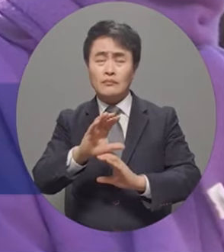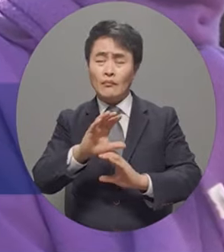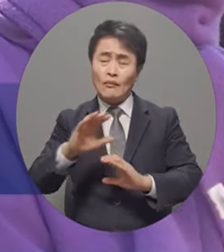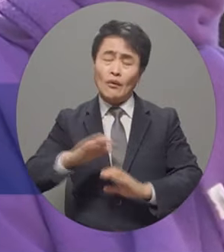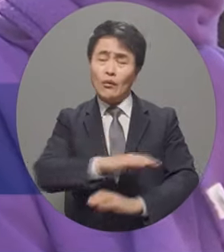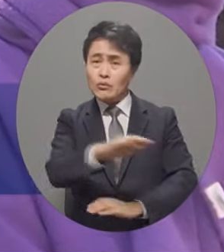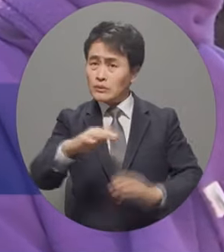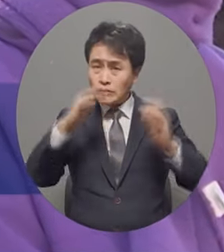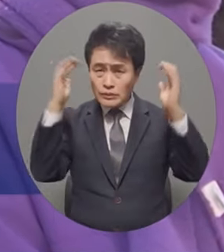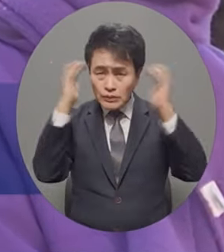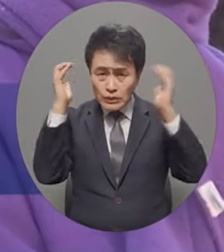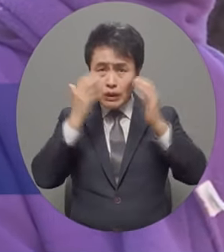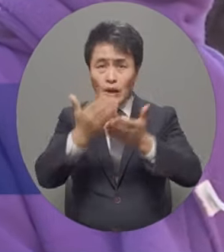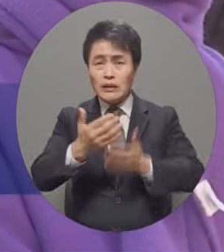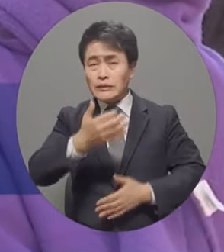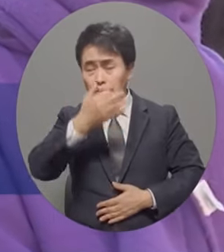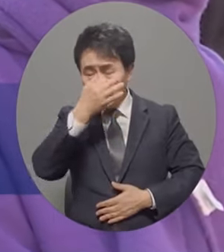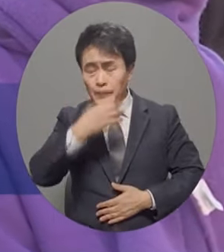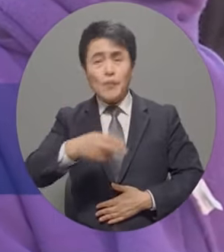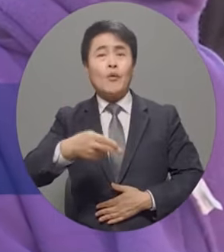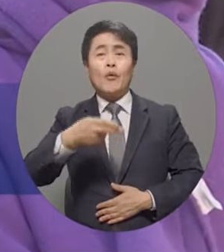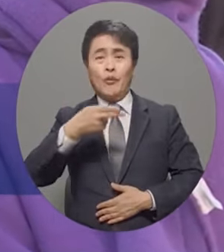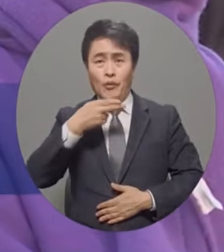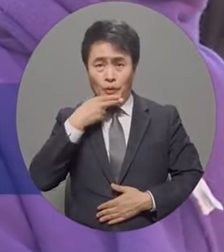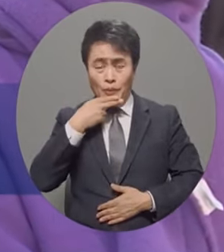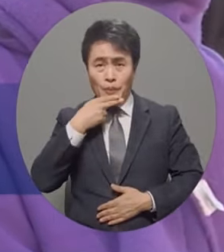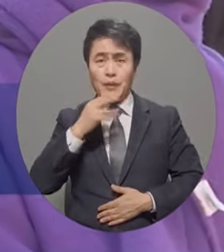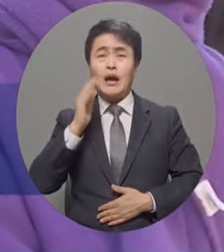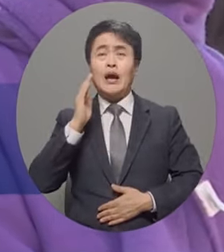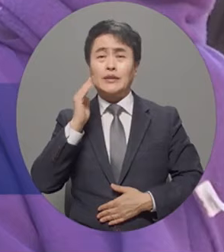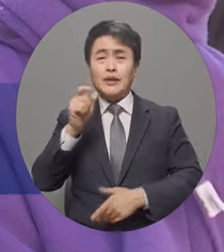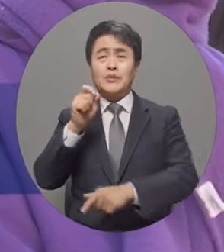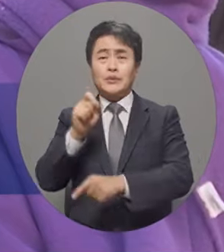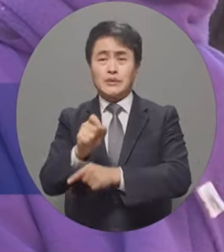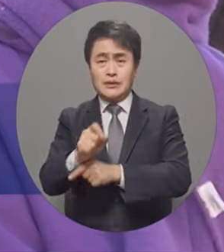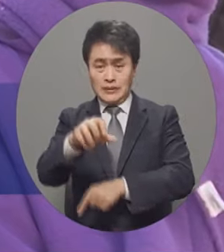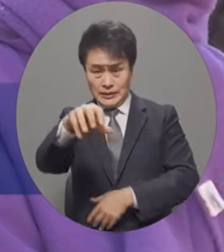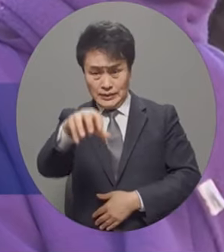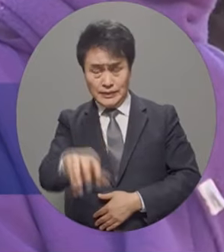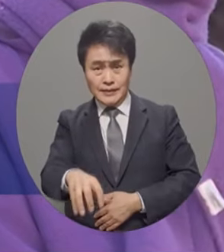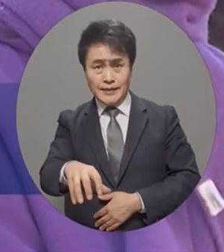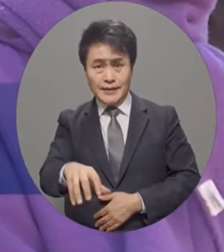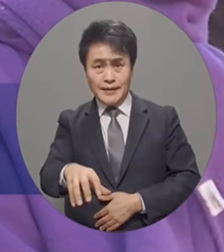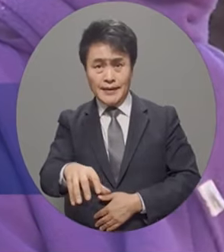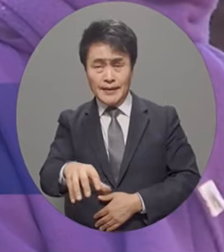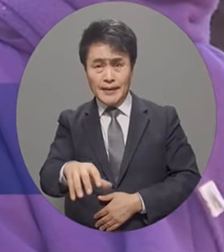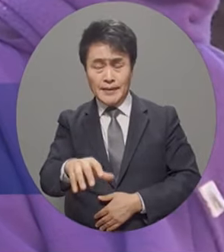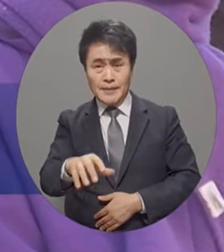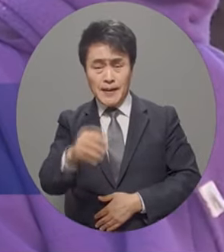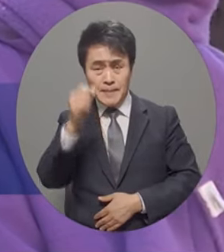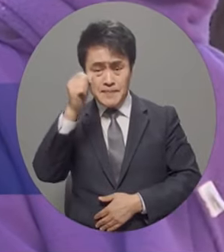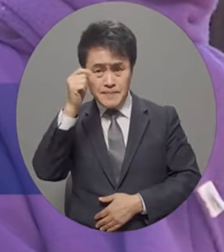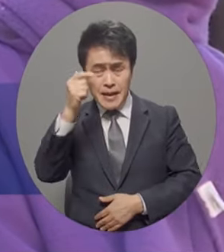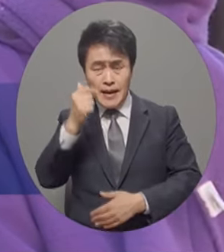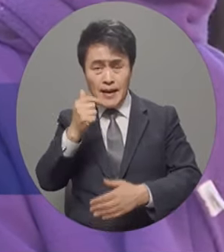고통받고 힘들어하지 않도록 대통령실에서 현명한 판단을